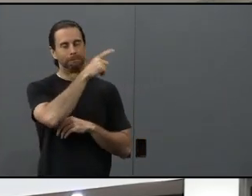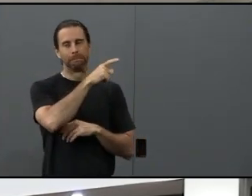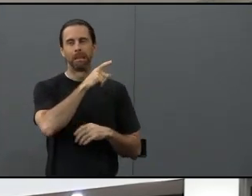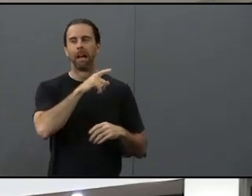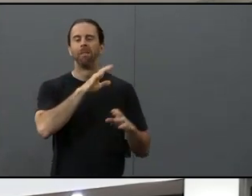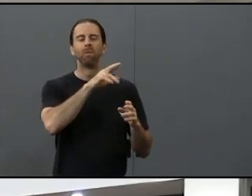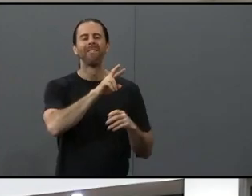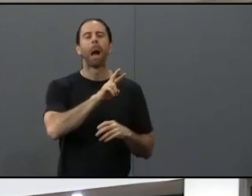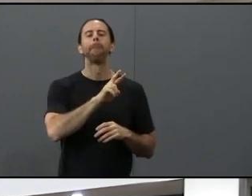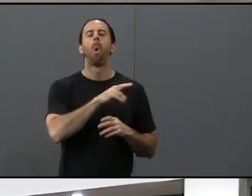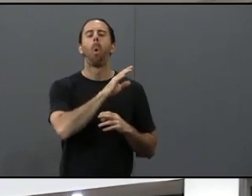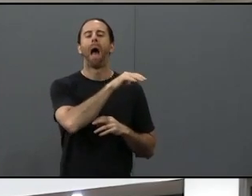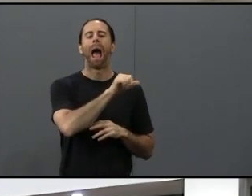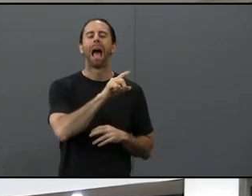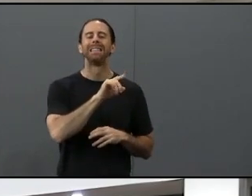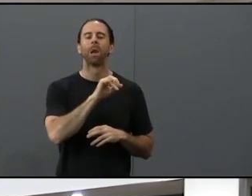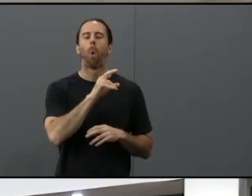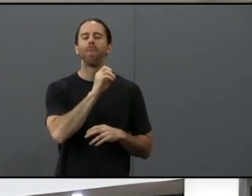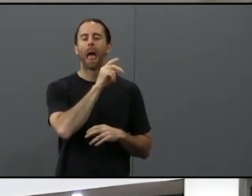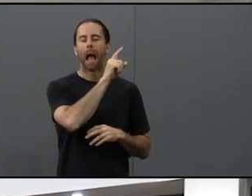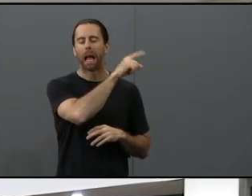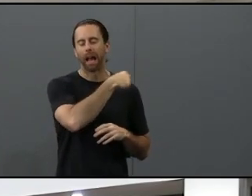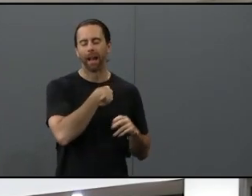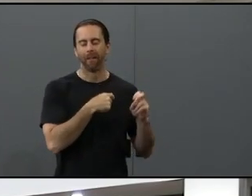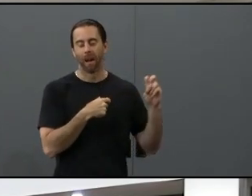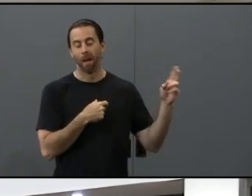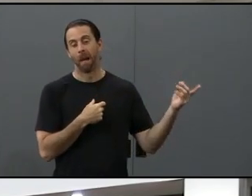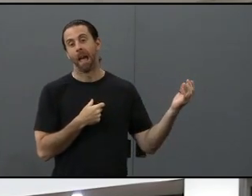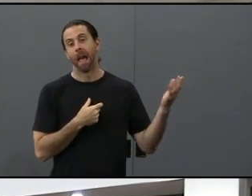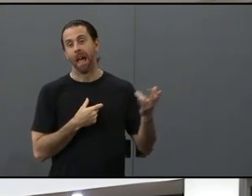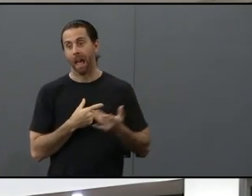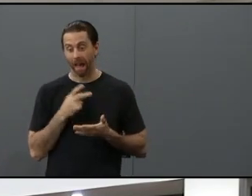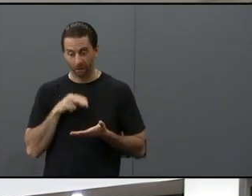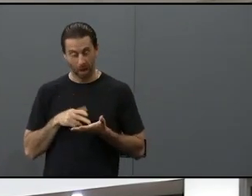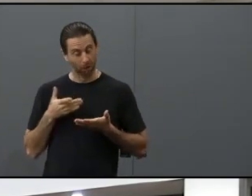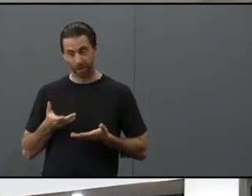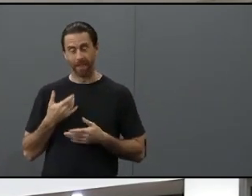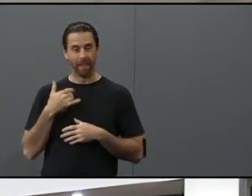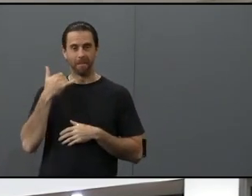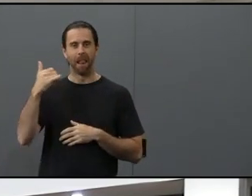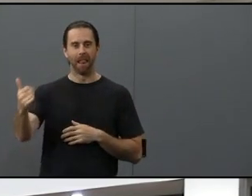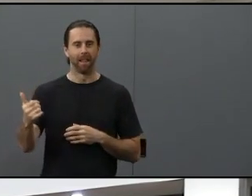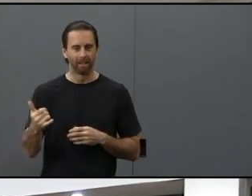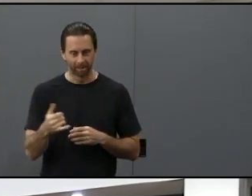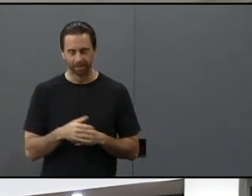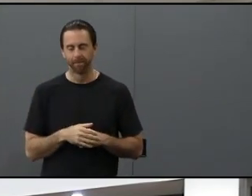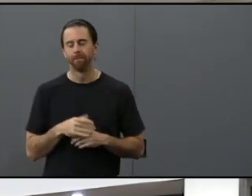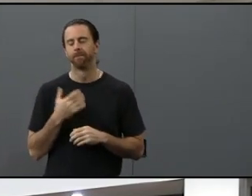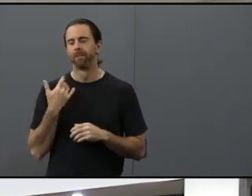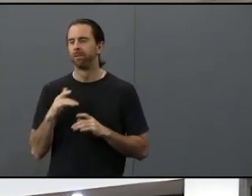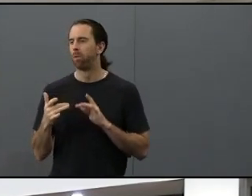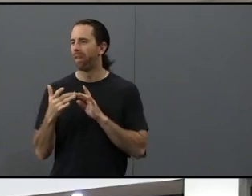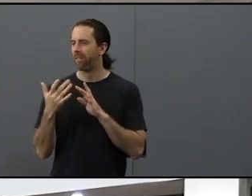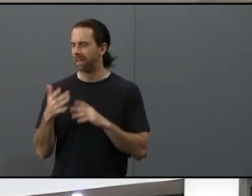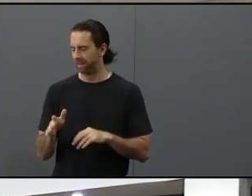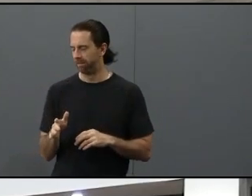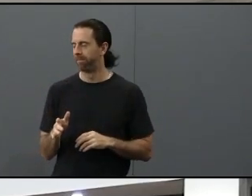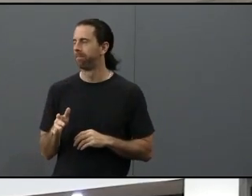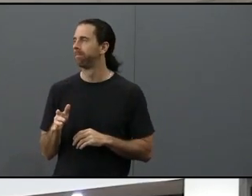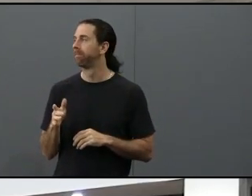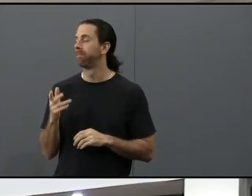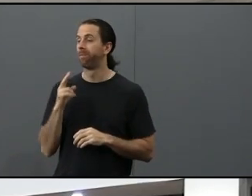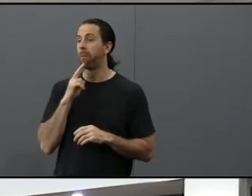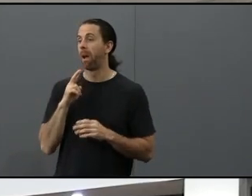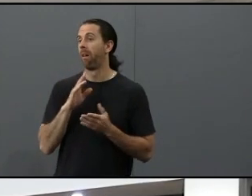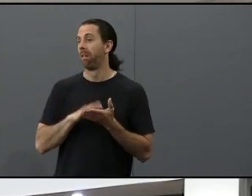l'endroit où j'étais mais lorsque je suis revenu par contre j'ai immédiatement je vous ai appelé euh on a pris contact puis euh je tiens à